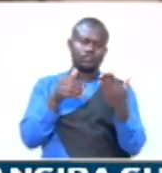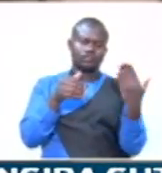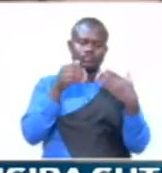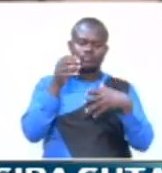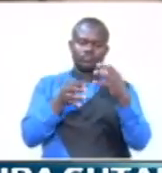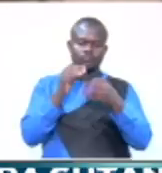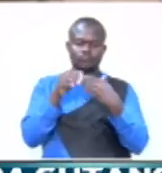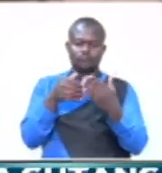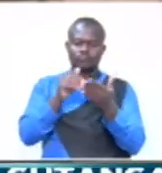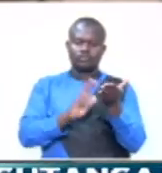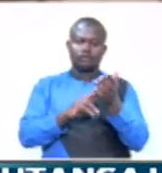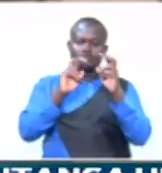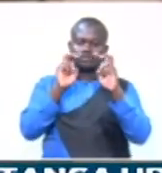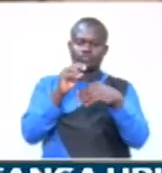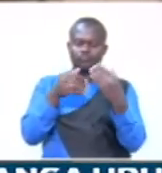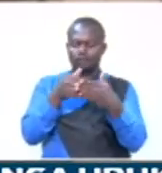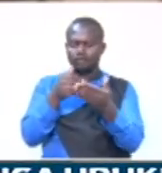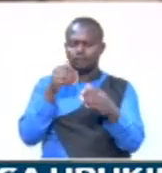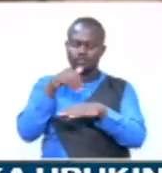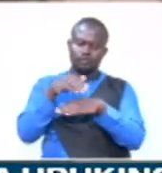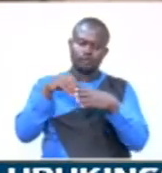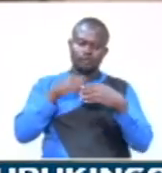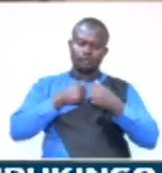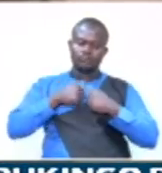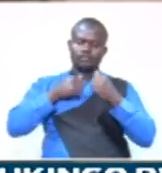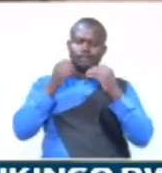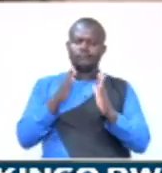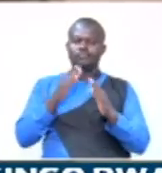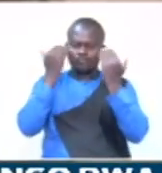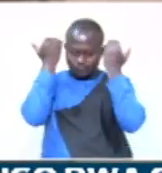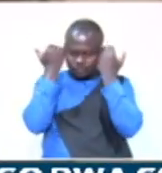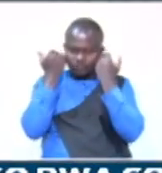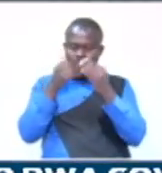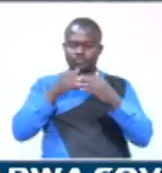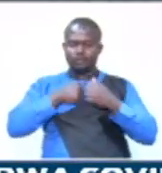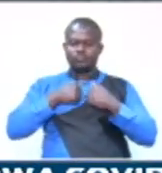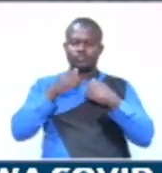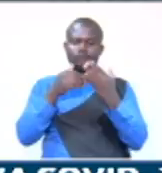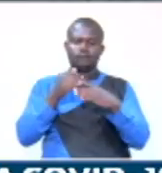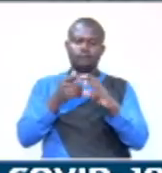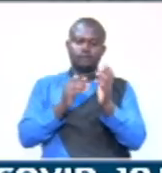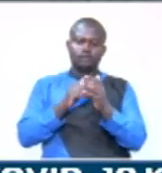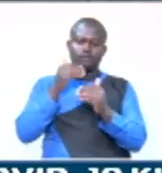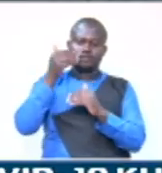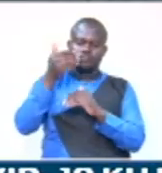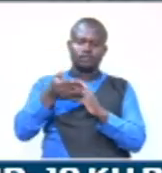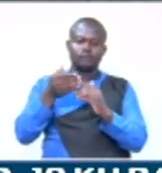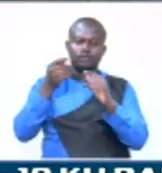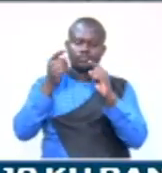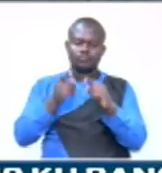rukiko rwemeza yuko yakoherezwa mu Rwanda akaburanishwa n'ubutabera bw'u Rwanda. Ako bigeze icyo